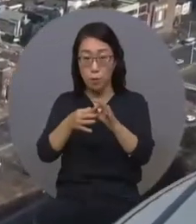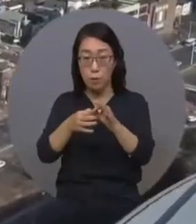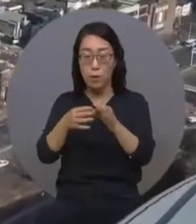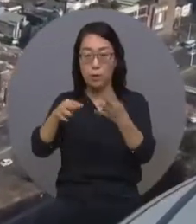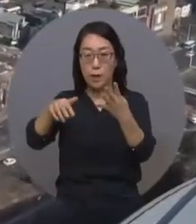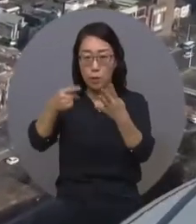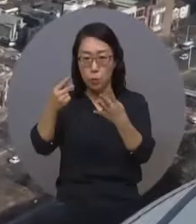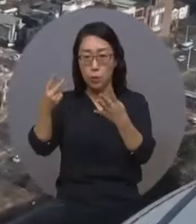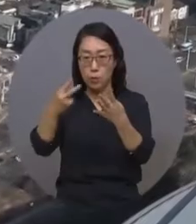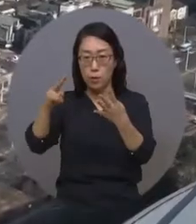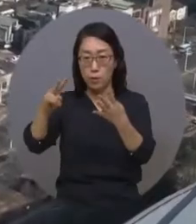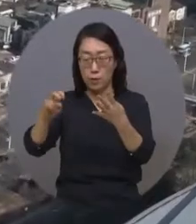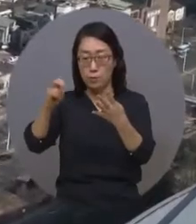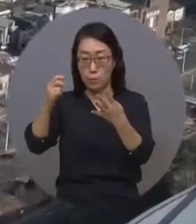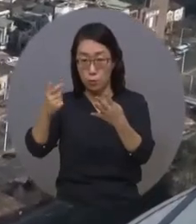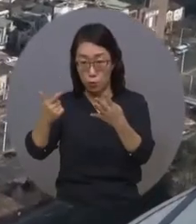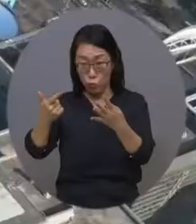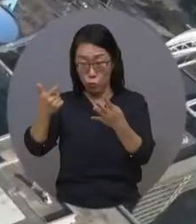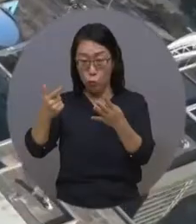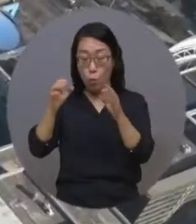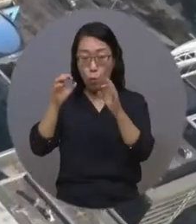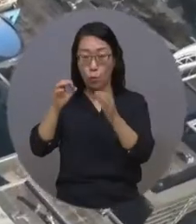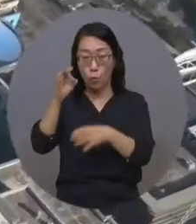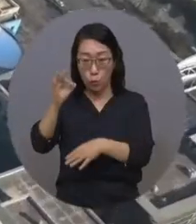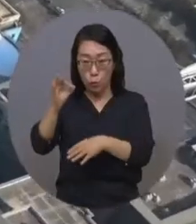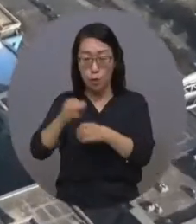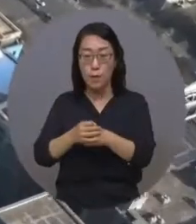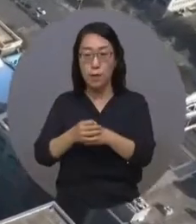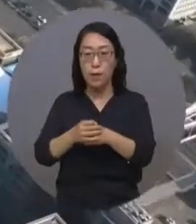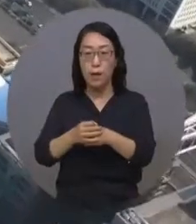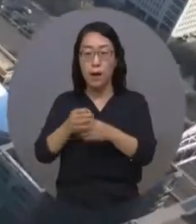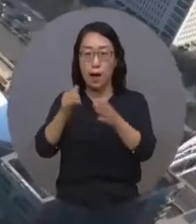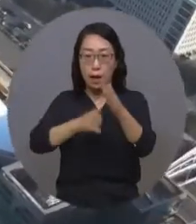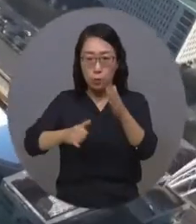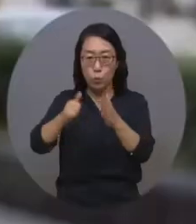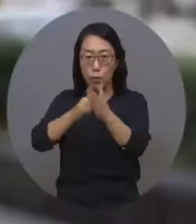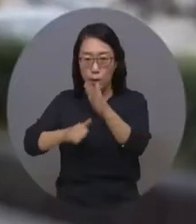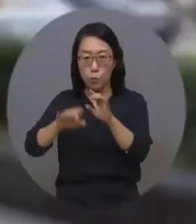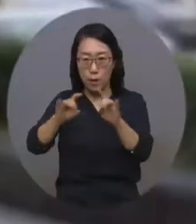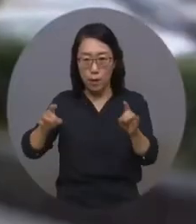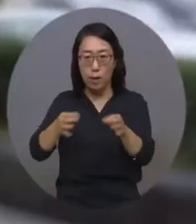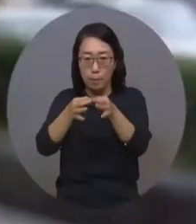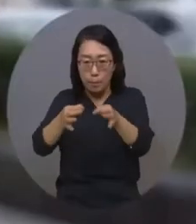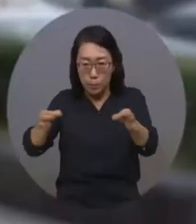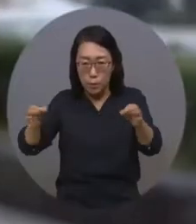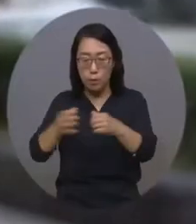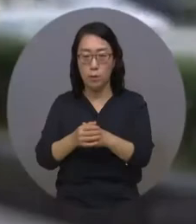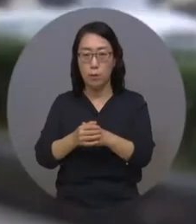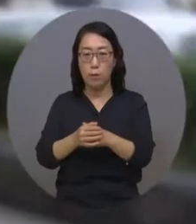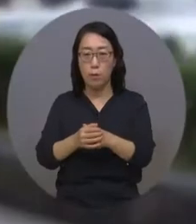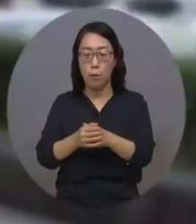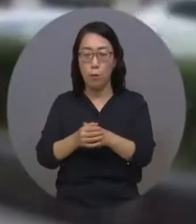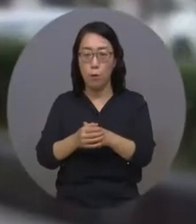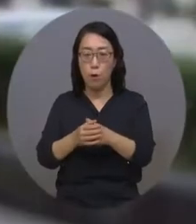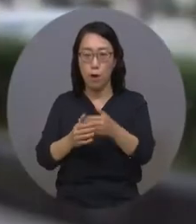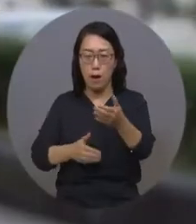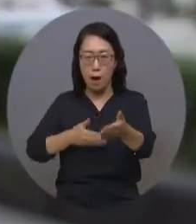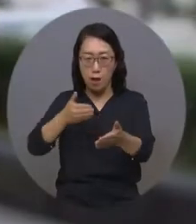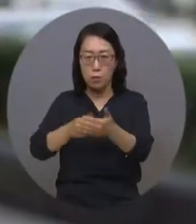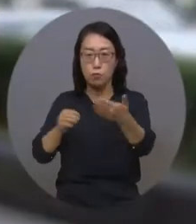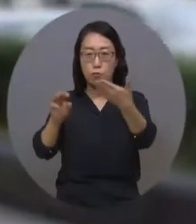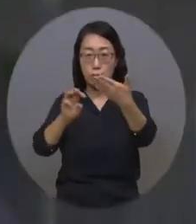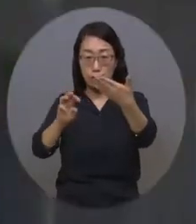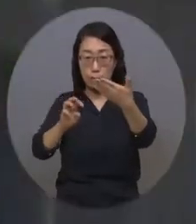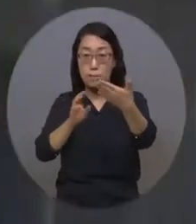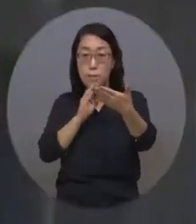원을 468만 가구에 지급했다고 밝혔습니다. 당초 법적 지급 기한은 9월